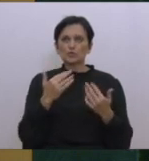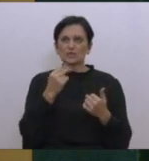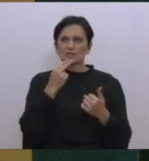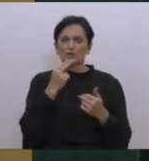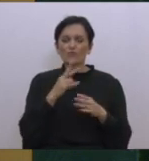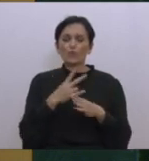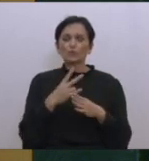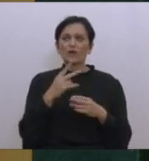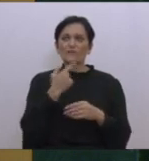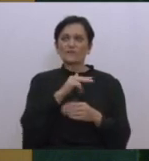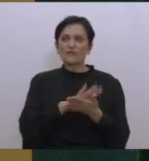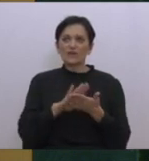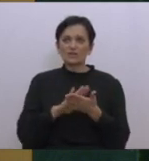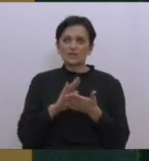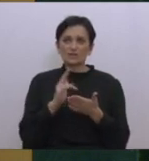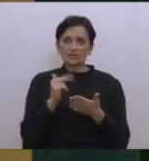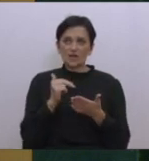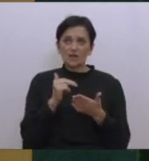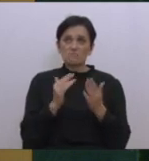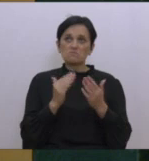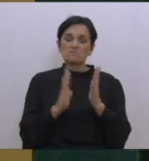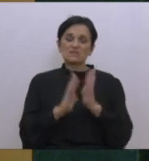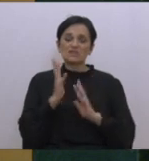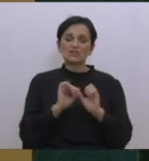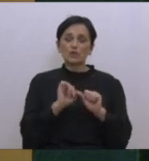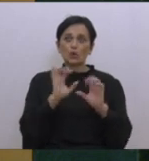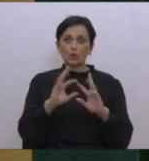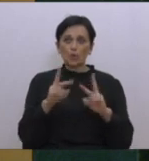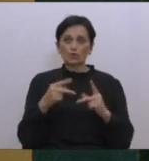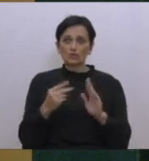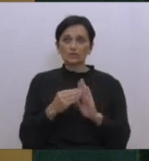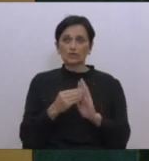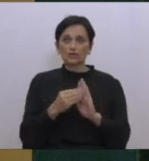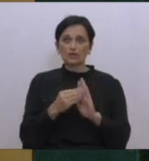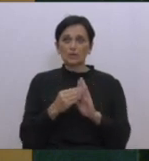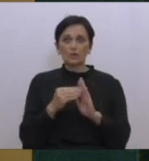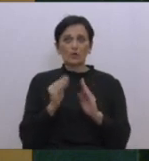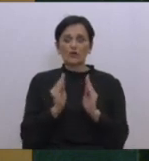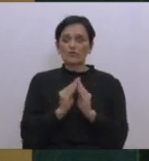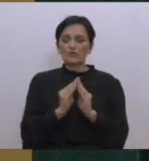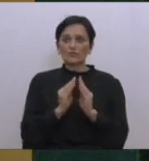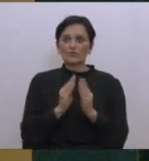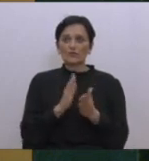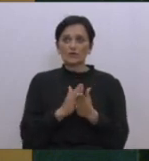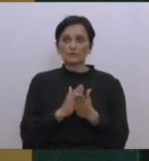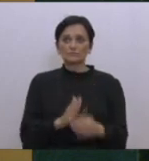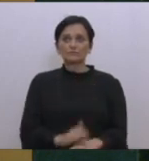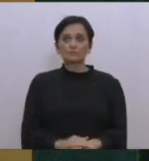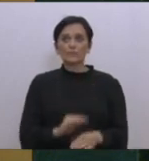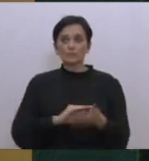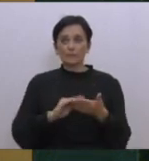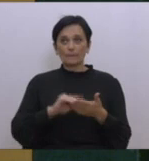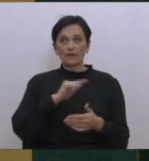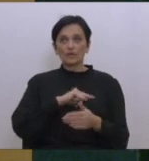un neblobis veterinarista, medicinita, n-am scenarietă, dar scodești cele ce tanșe să fie. Uțula de tarit, ar putea. Redacțiunile case